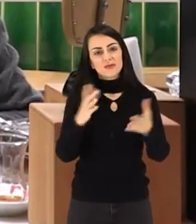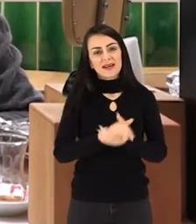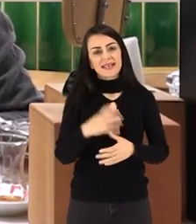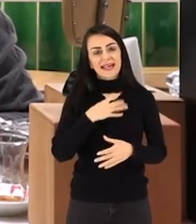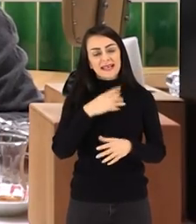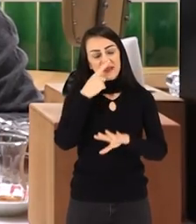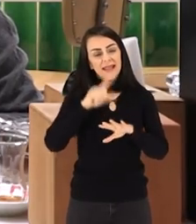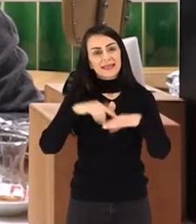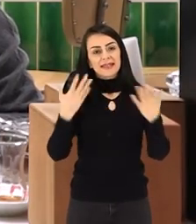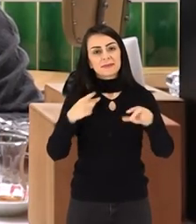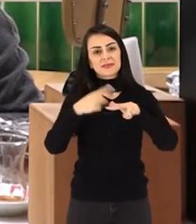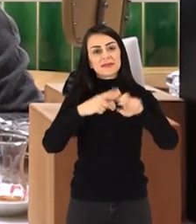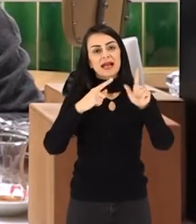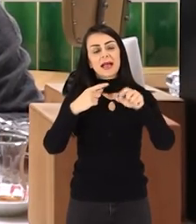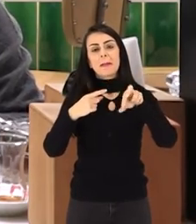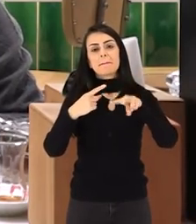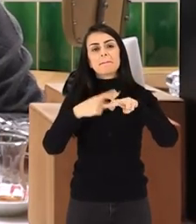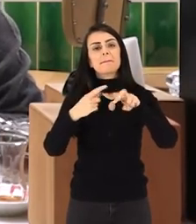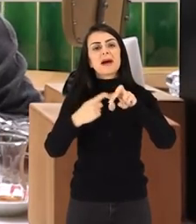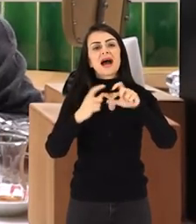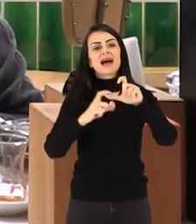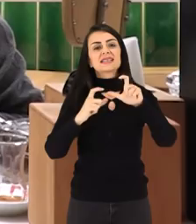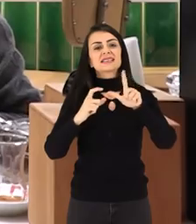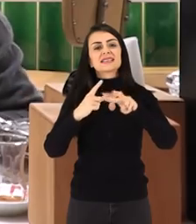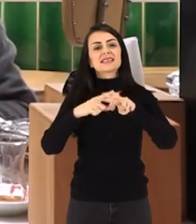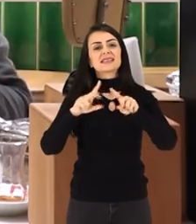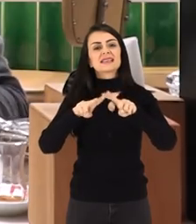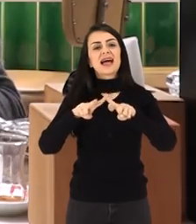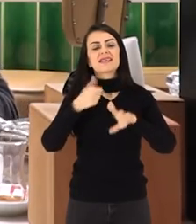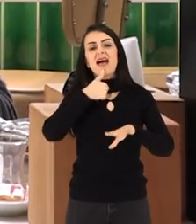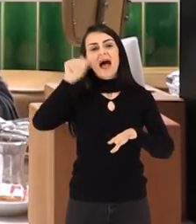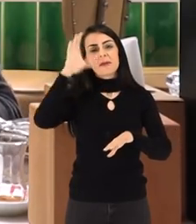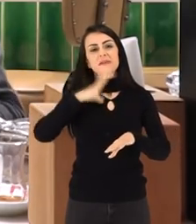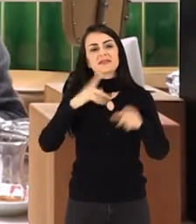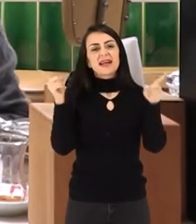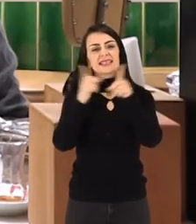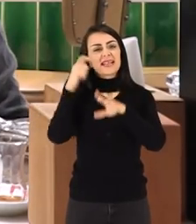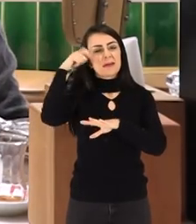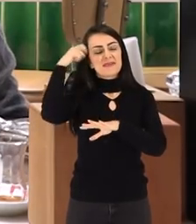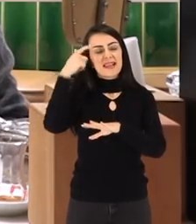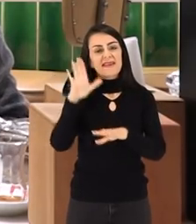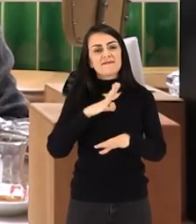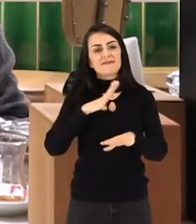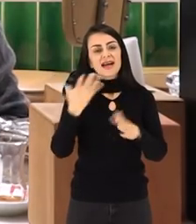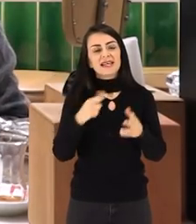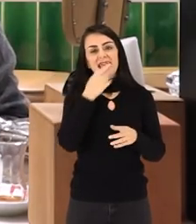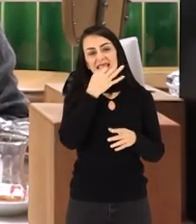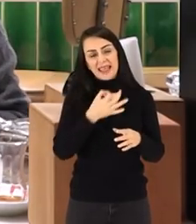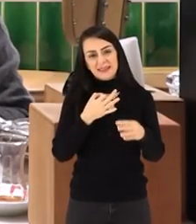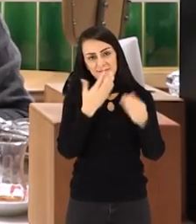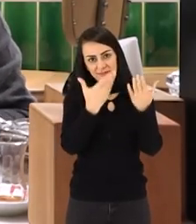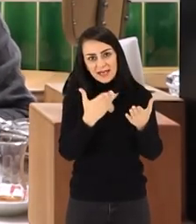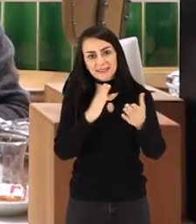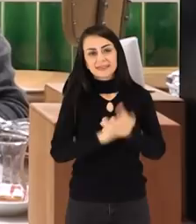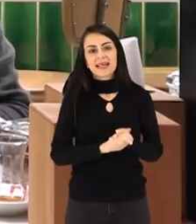güzellik meselemiz var bizim kendimizce inandığımız. Bir Alparslan abimiz var. Bu Alparslan abimizle ilgili bir kısa belgesel hazırladık. Tamam. Müsaaden